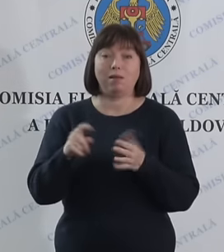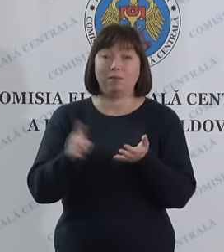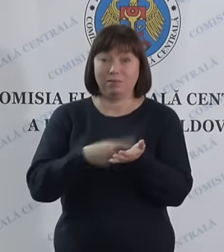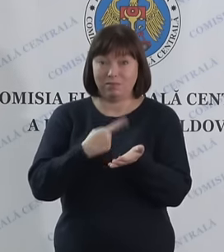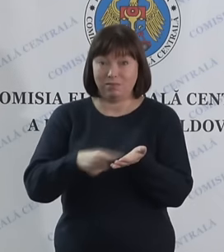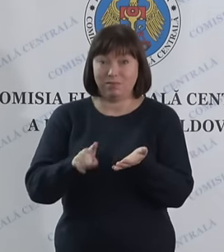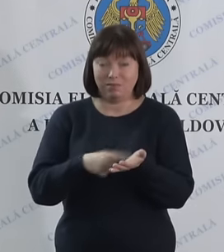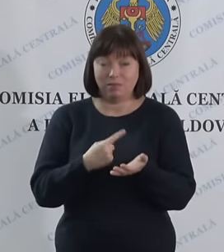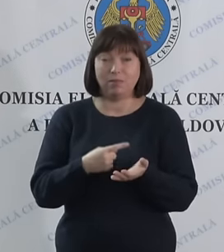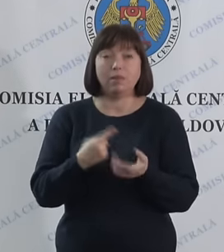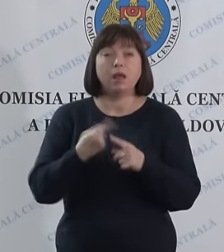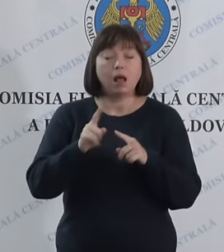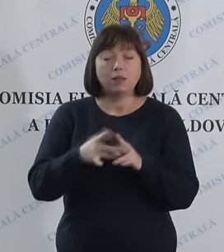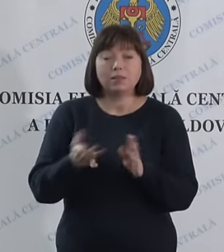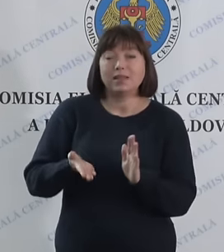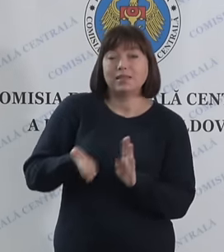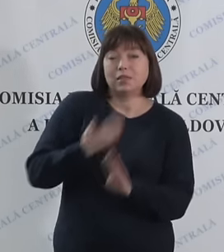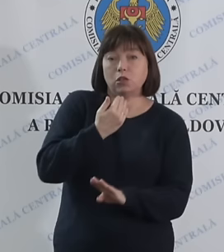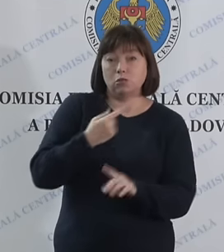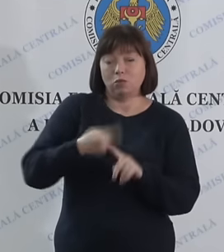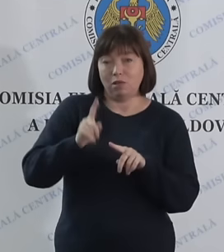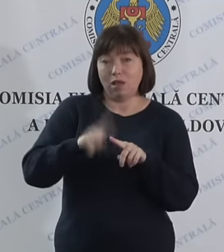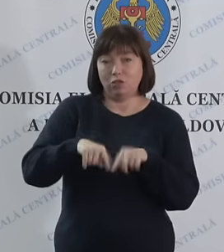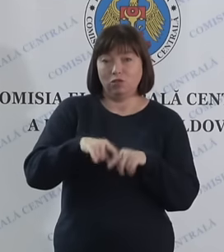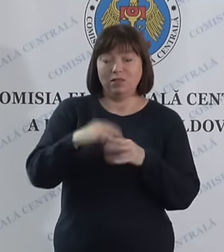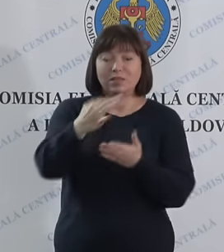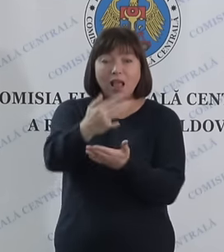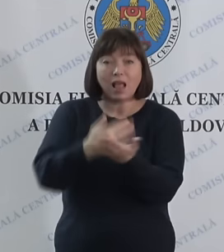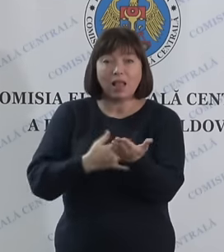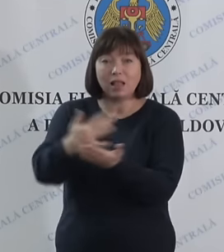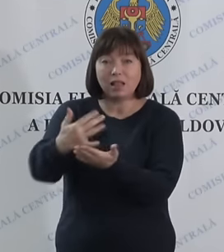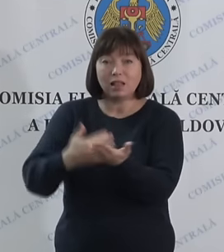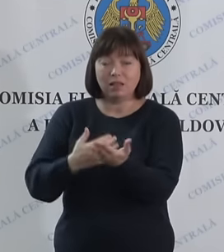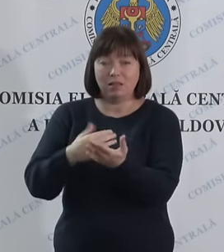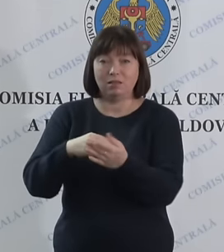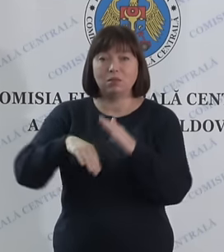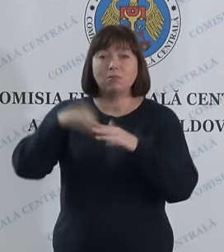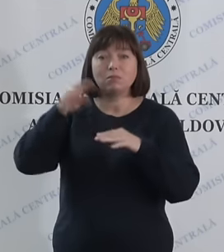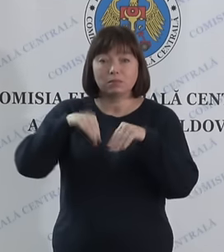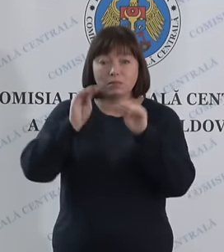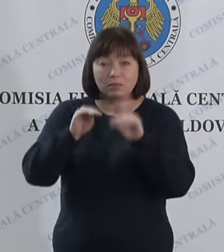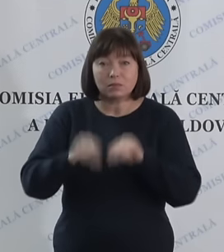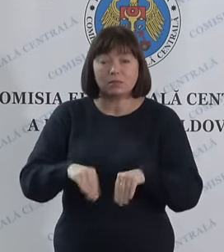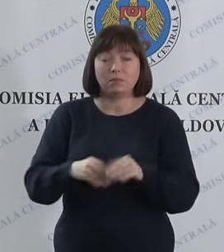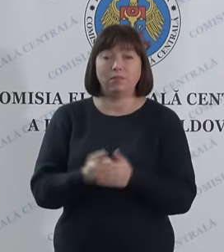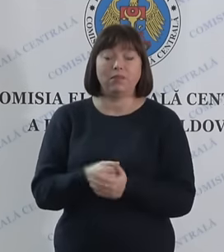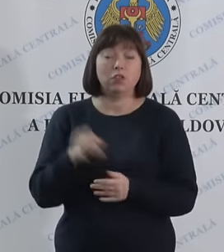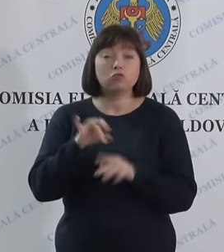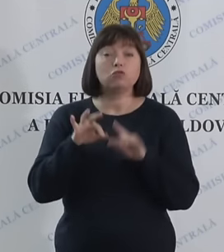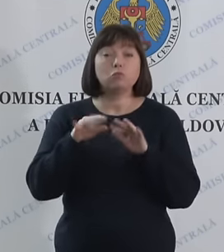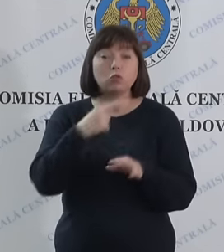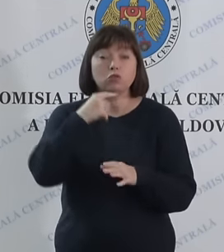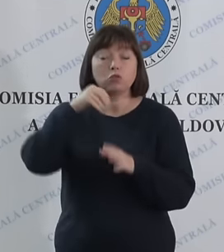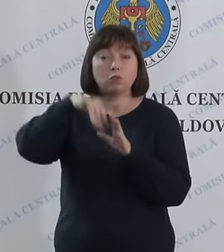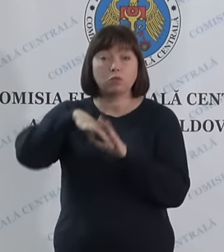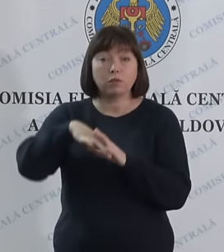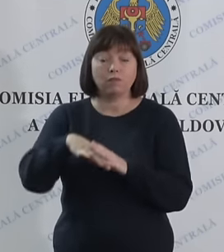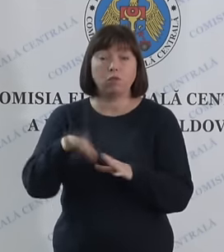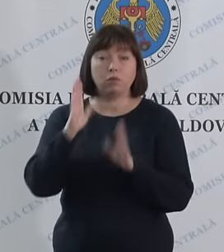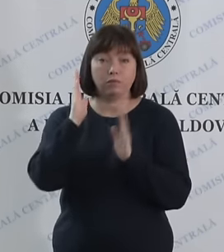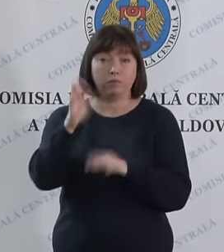tablete vine să exclude aceste liste în documente manual, iar procesul de vot